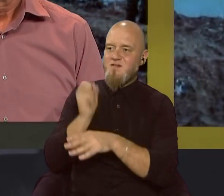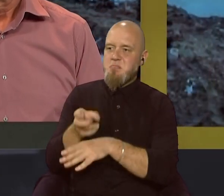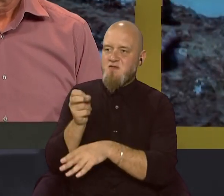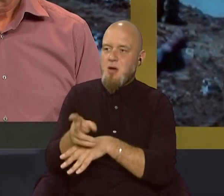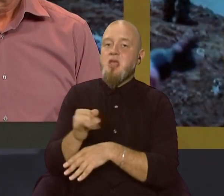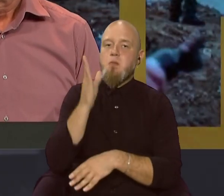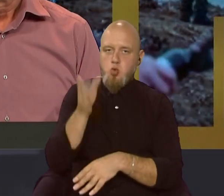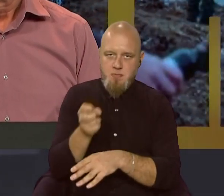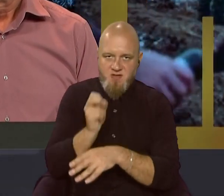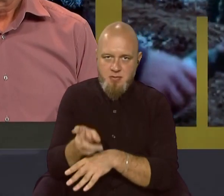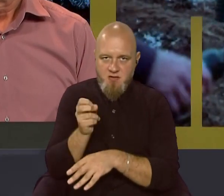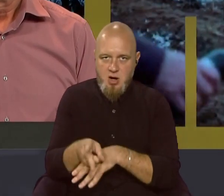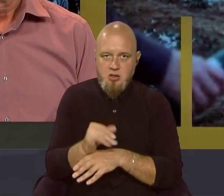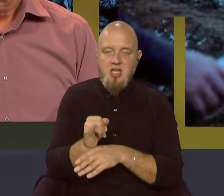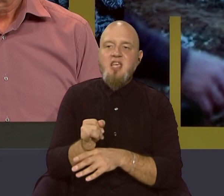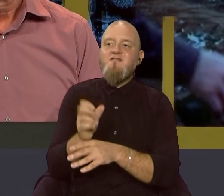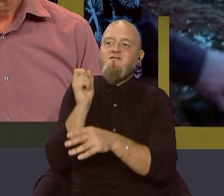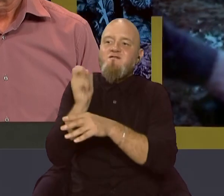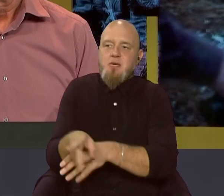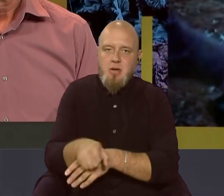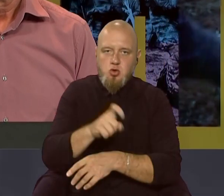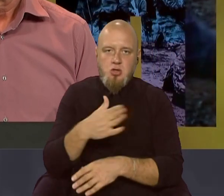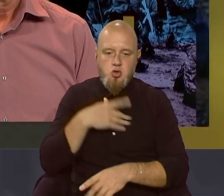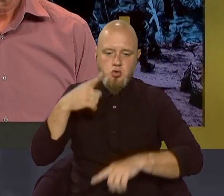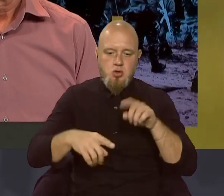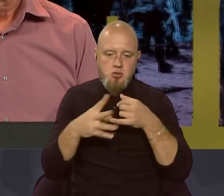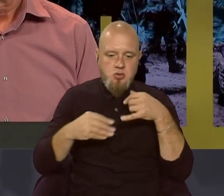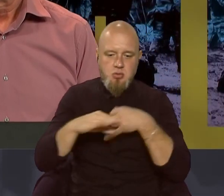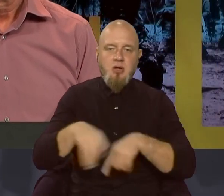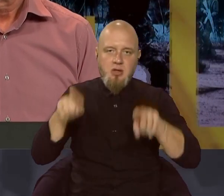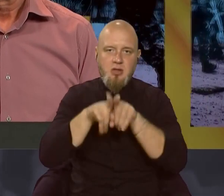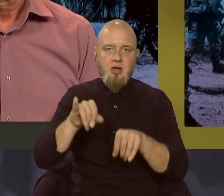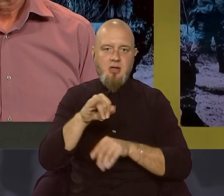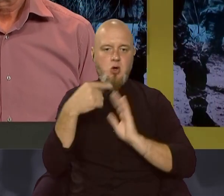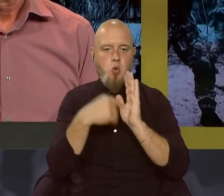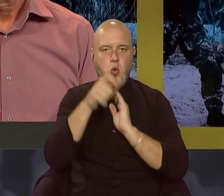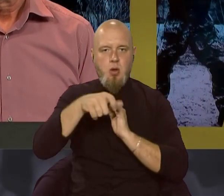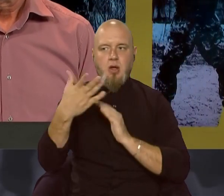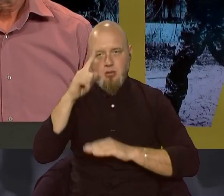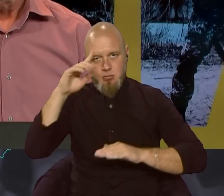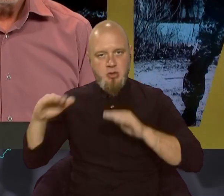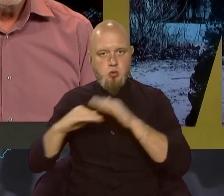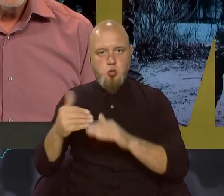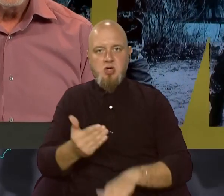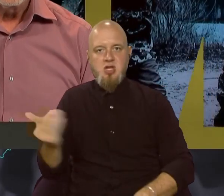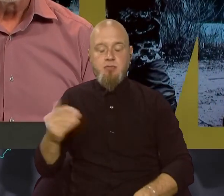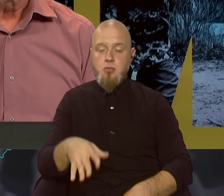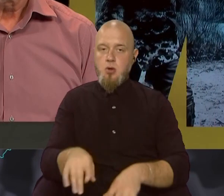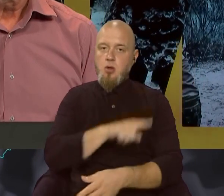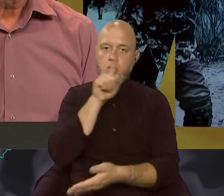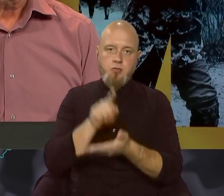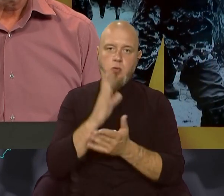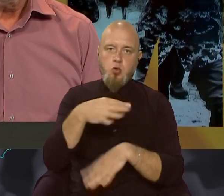і будемо вибивати, і виб'ємо з нашої рідної землі, так і колаборантів, які їм прислужують. Неодмінно